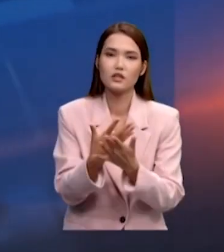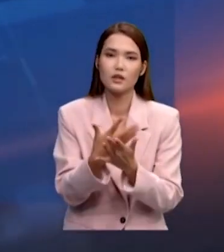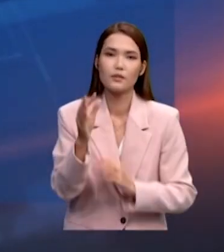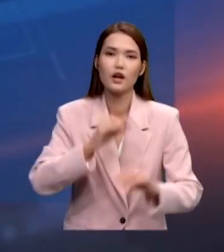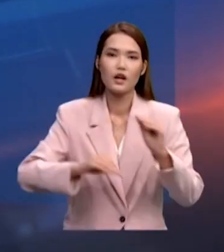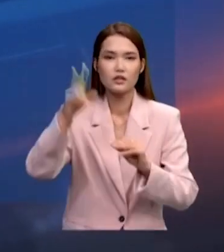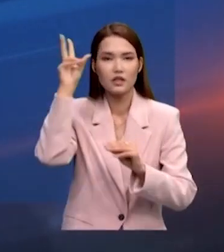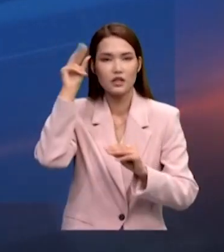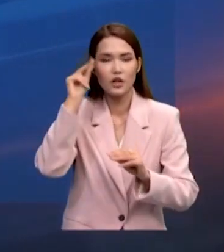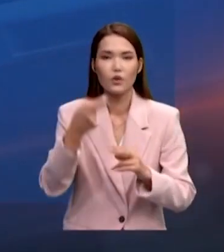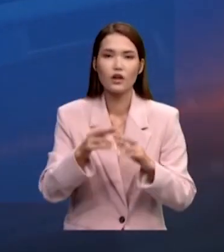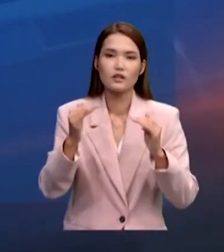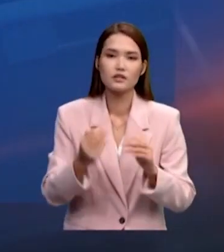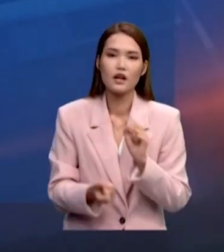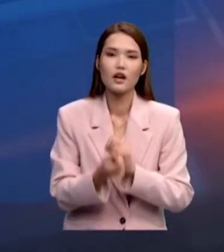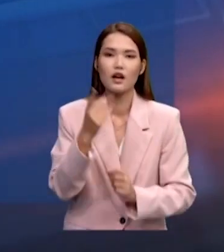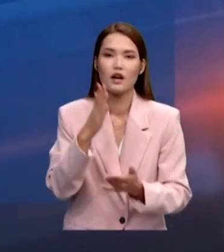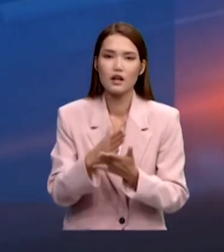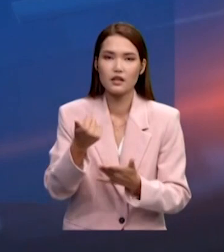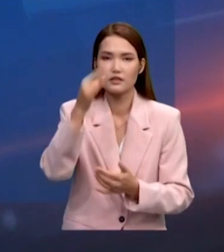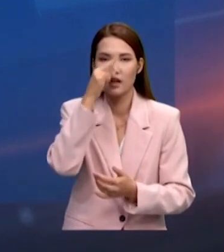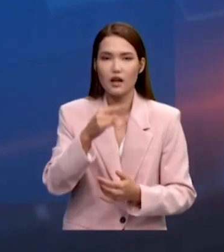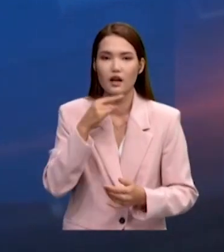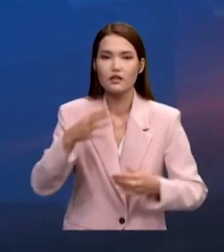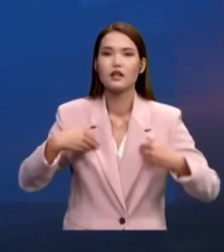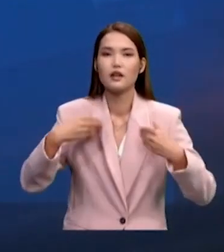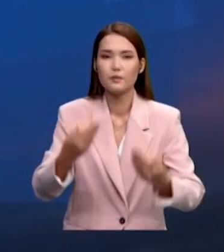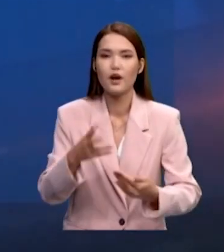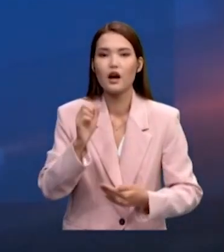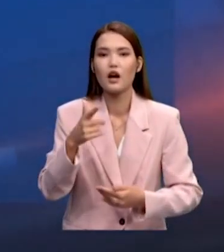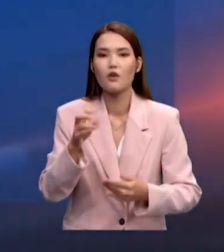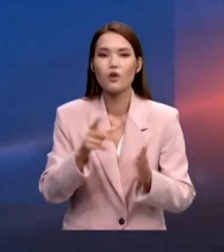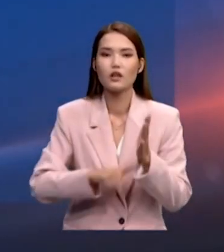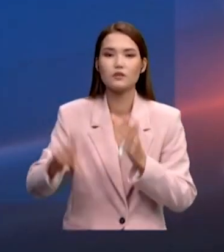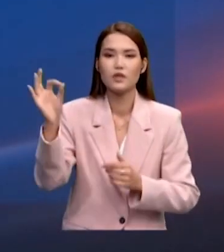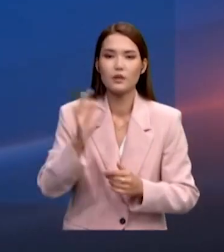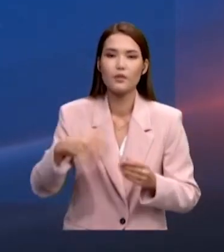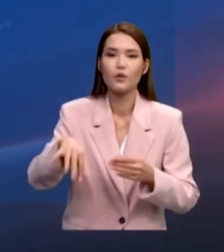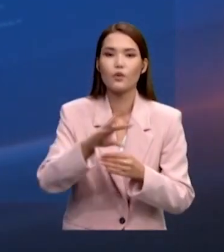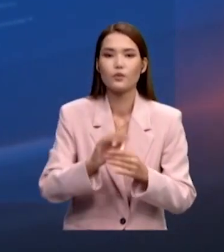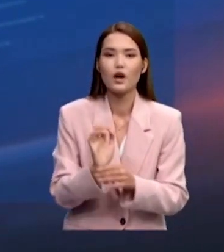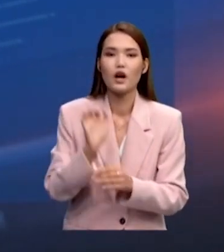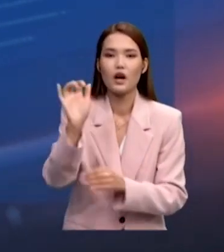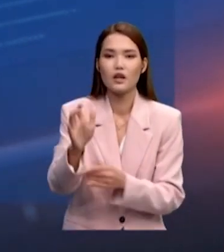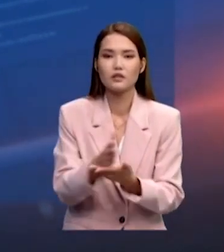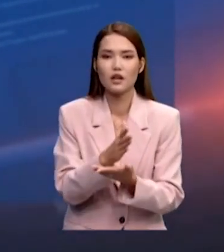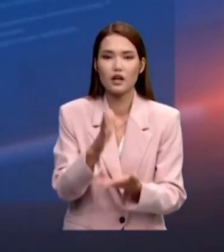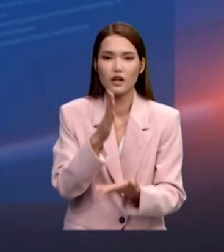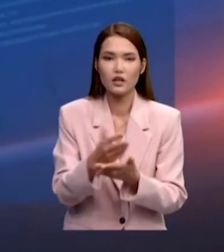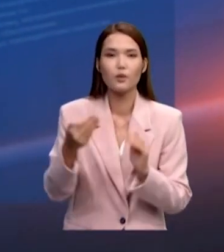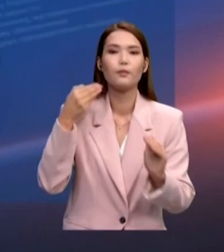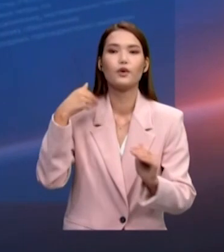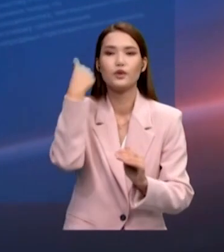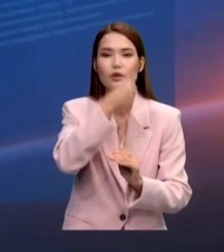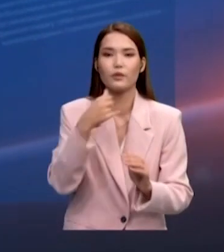пока лишь 316 миллионов долларов. Казахстан поставляет в Афганистан 70% всего экспортного объема муки. В прошлом году